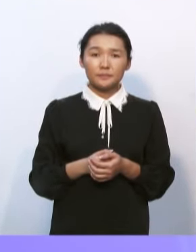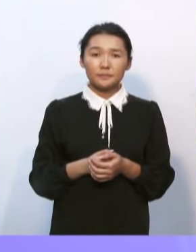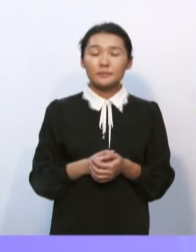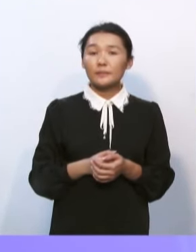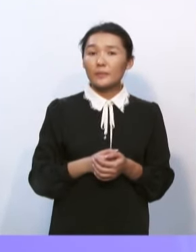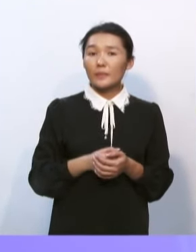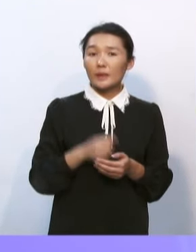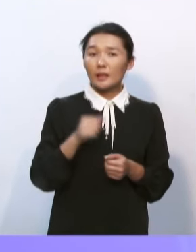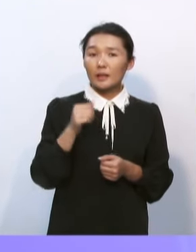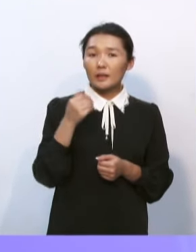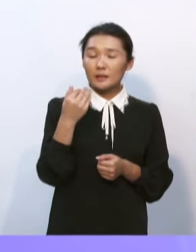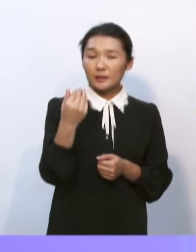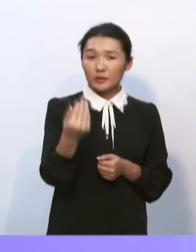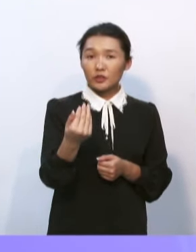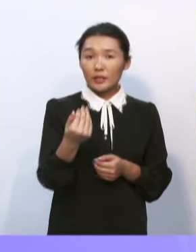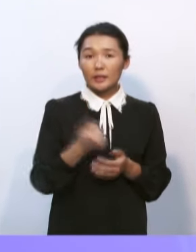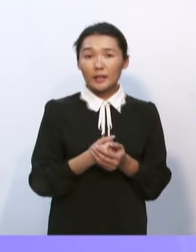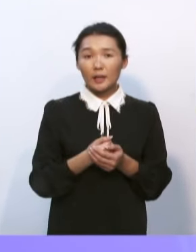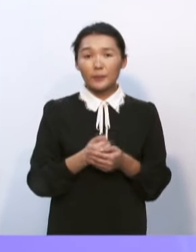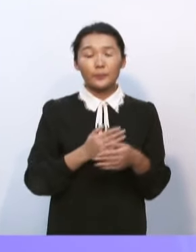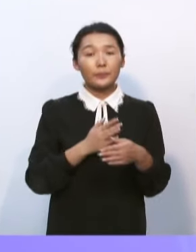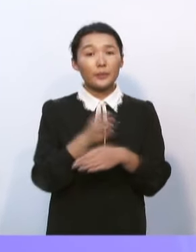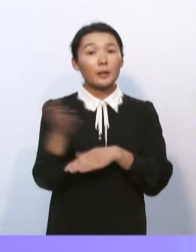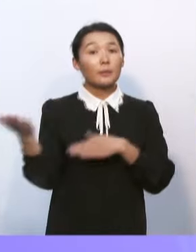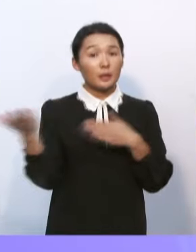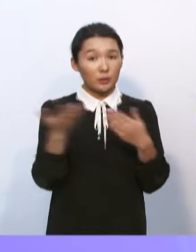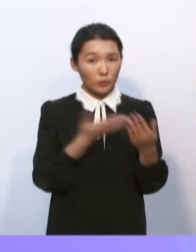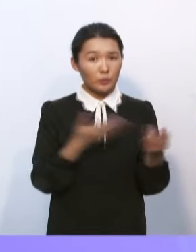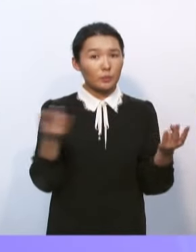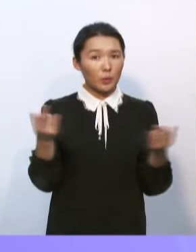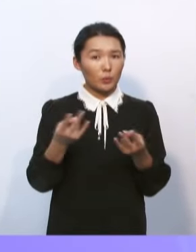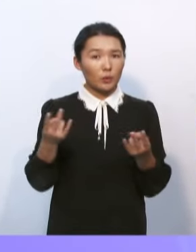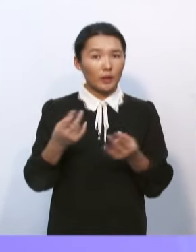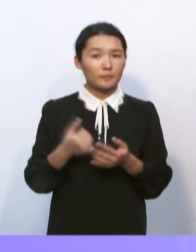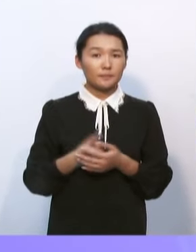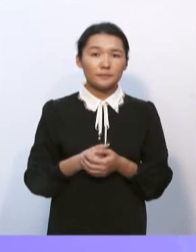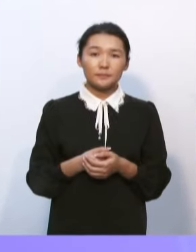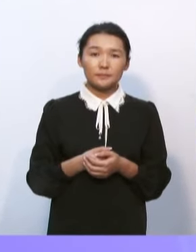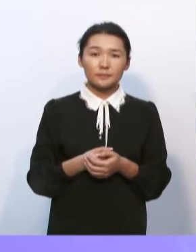Силер дагы меймандос болгула.